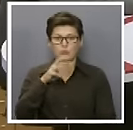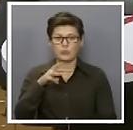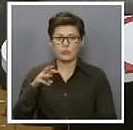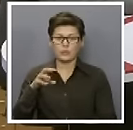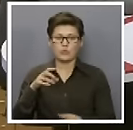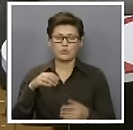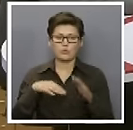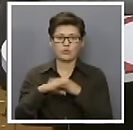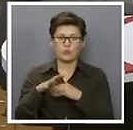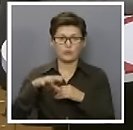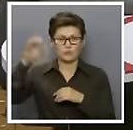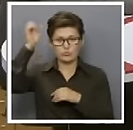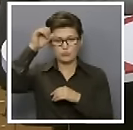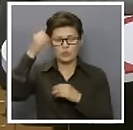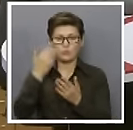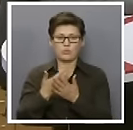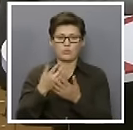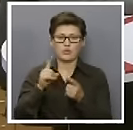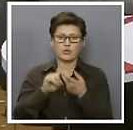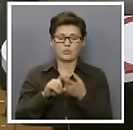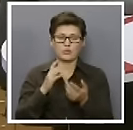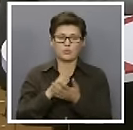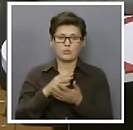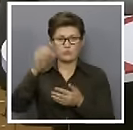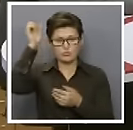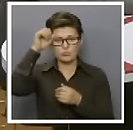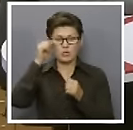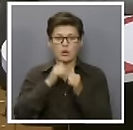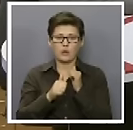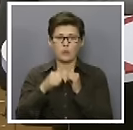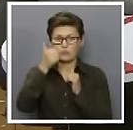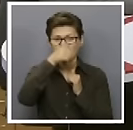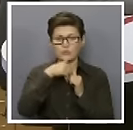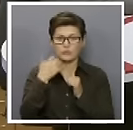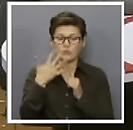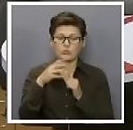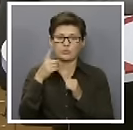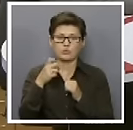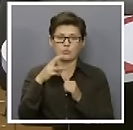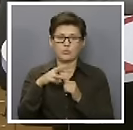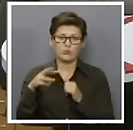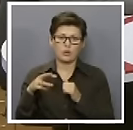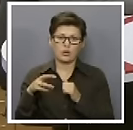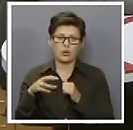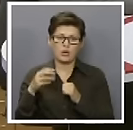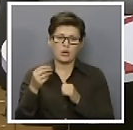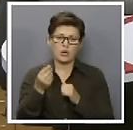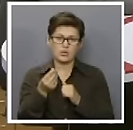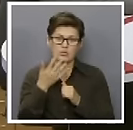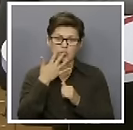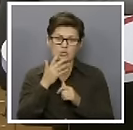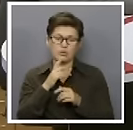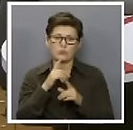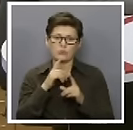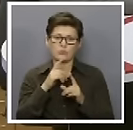қылмаймыз ғой. Мысалы, біздің Өзбекстанда да байланыстарымыз бар. Өзбекстанда да жылда 50-100 миллионға жақын қаржы шетелге кетеді